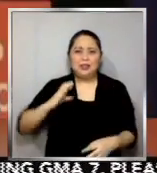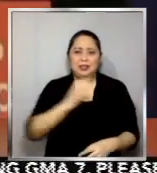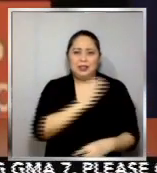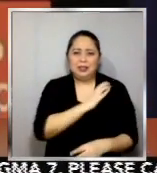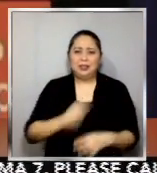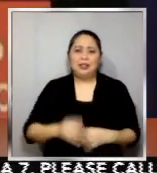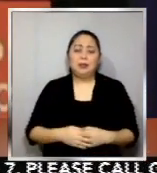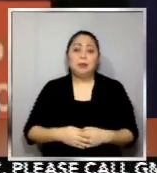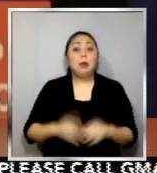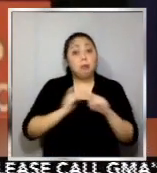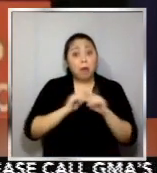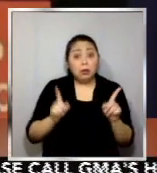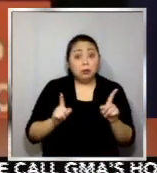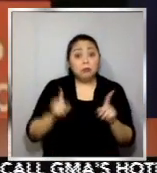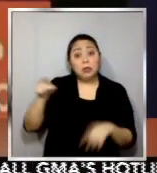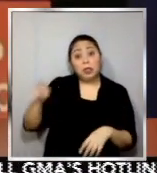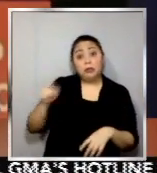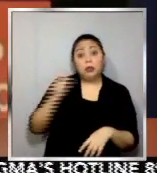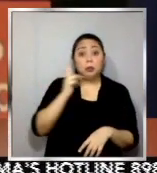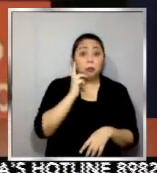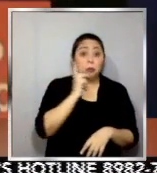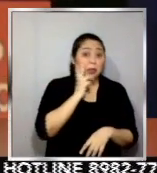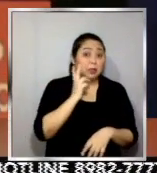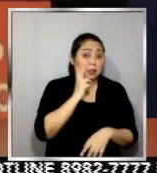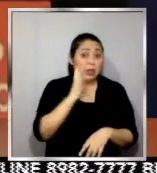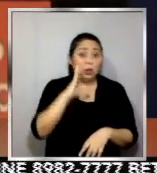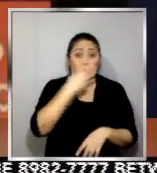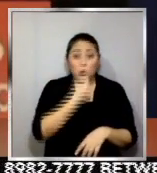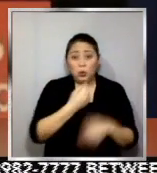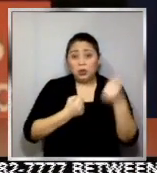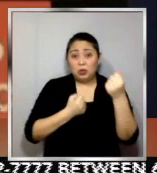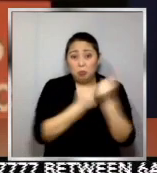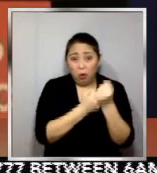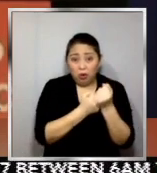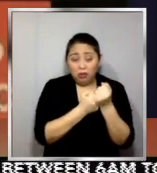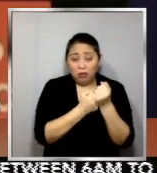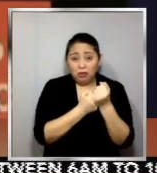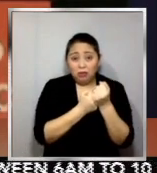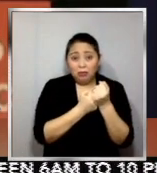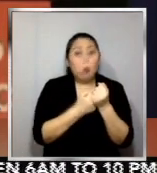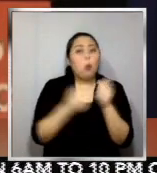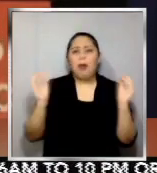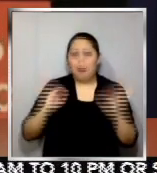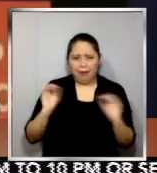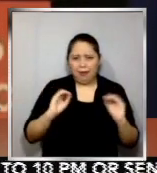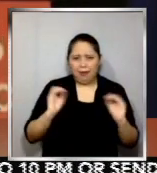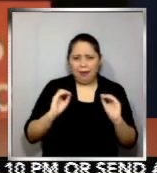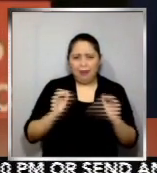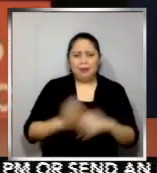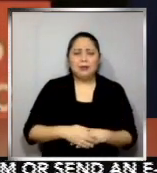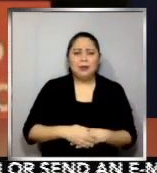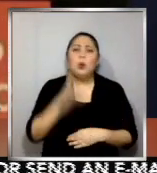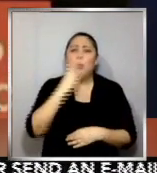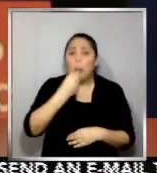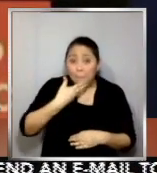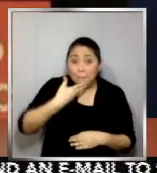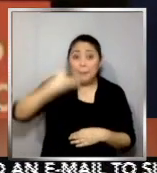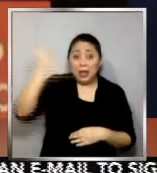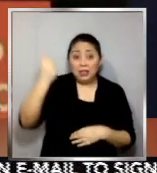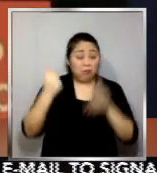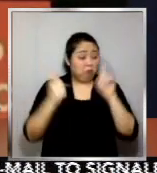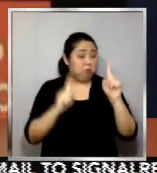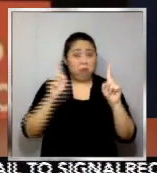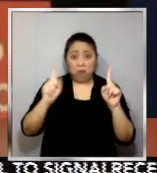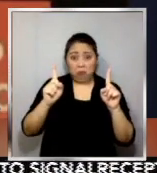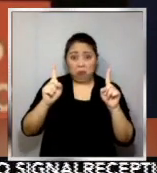The President is endorsing one over the other, hindi po natutuo yan. May the best man win for the speakership. May election po ba mamaya ng speaker? After